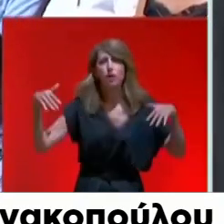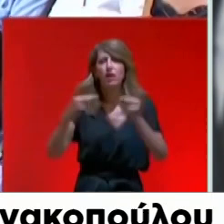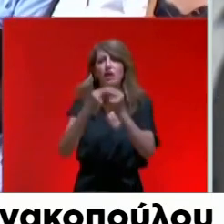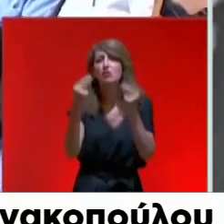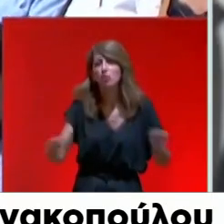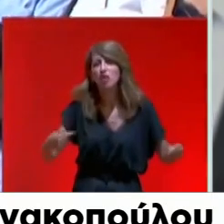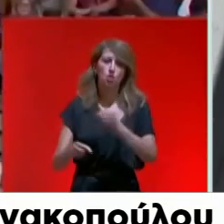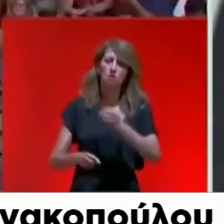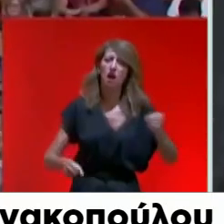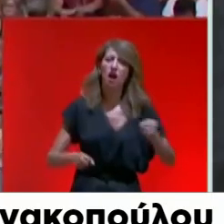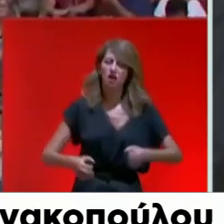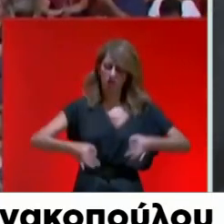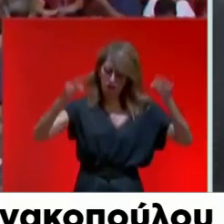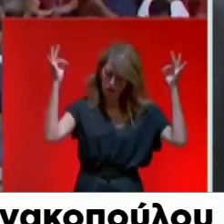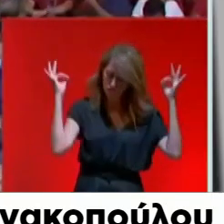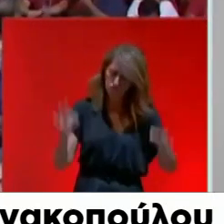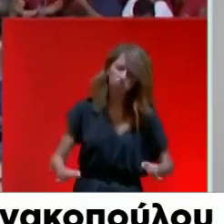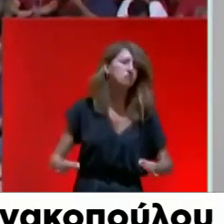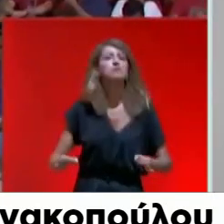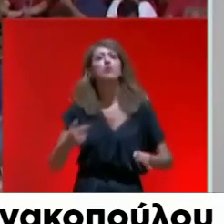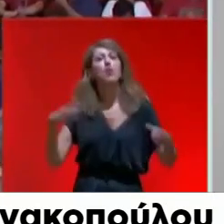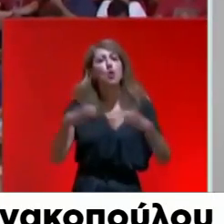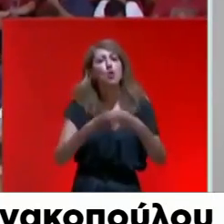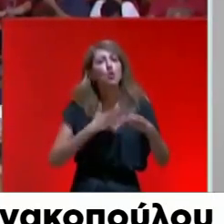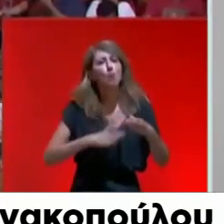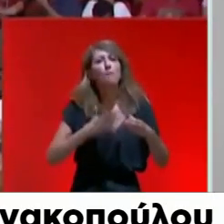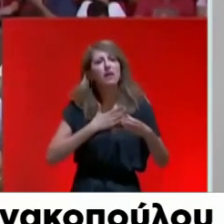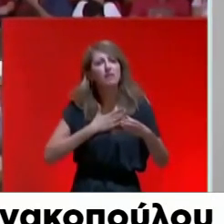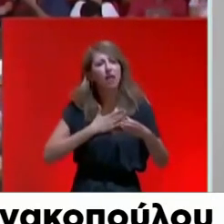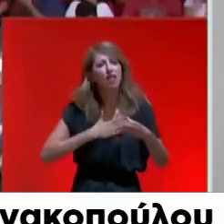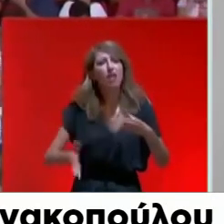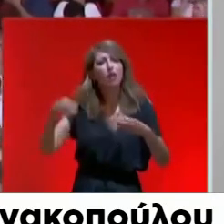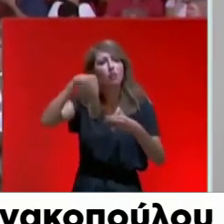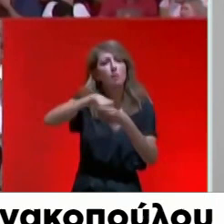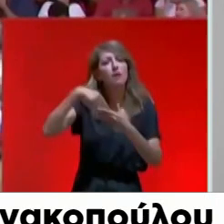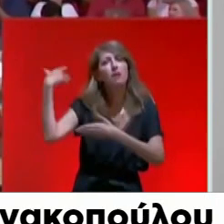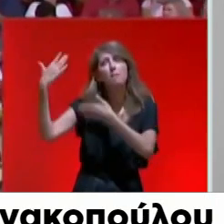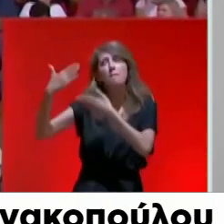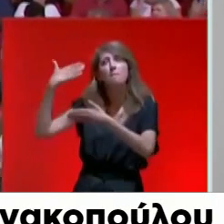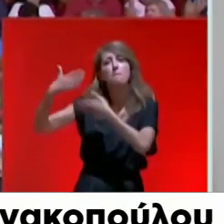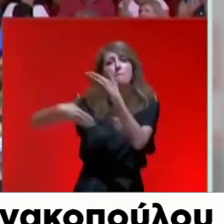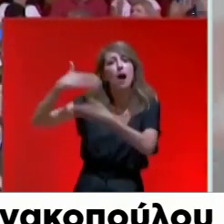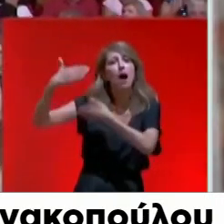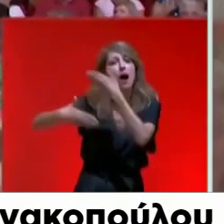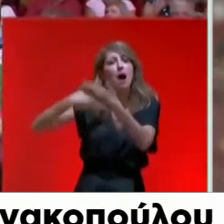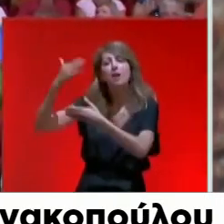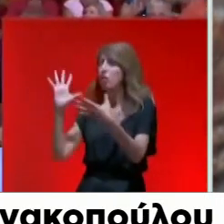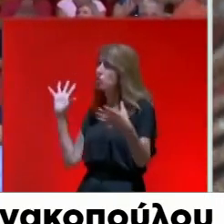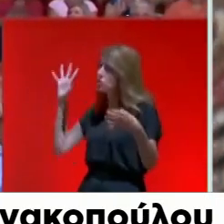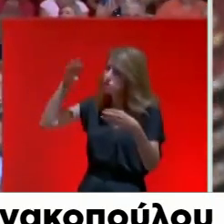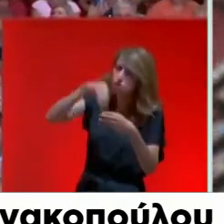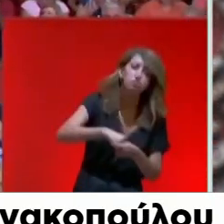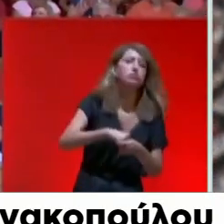περίπτωση, νομίζω η παρακαταθήκη του είναι ζωντανή και αυτό ήταν κάτι που με το δικό του τρόπο και κάθε και η κάθε υποψήφια